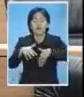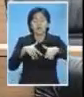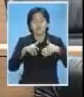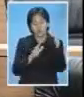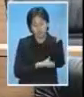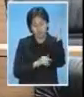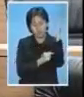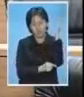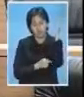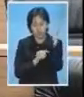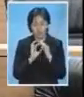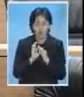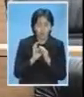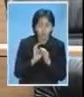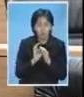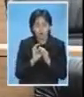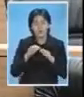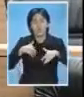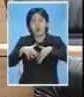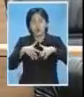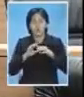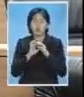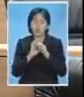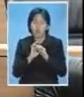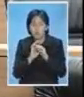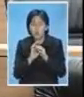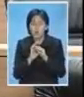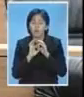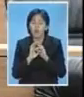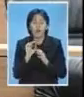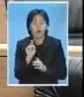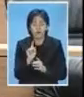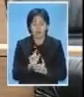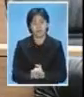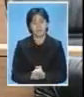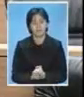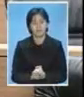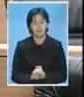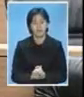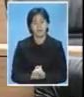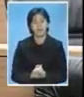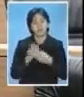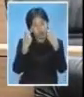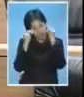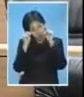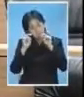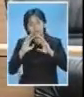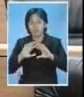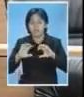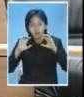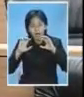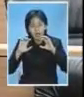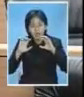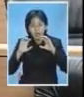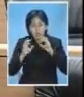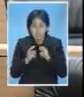ขาเป็นห่วงครับพี่น้องประชาชนยังมีความเป็นห่วงว่าท่านจะนำไปใช้ในรูป